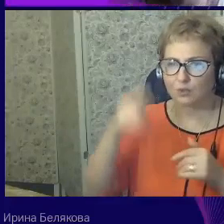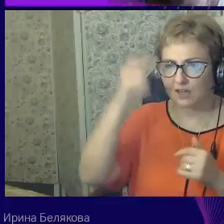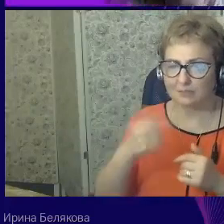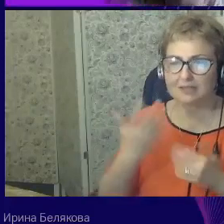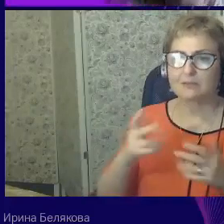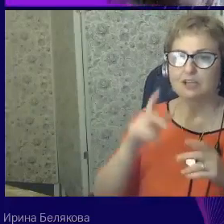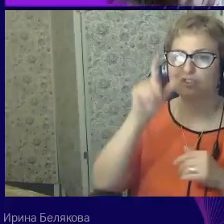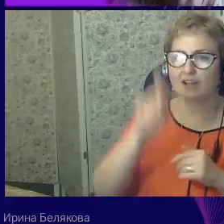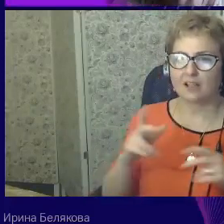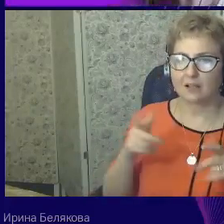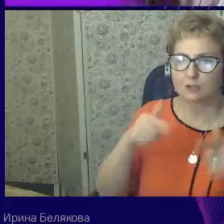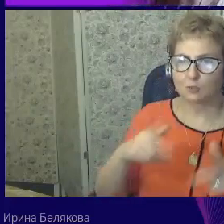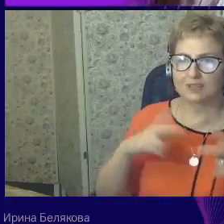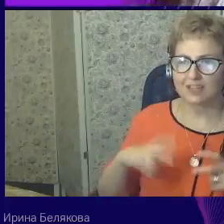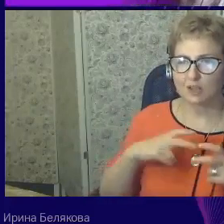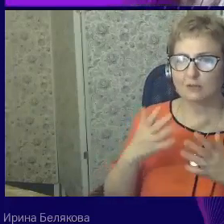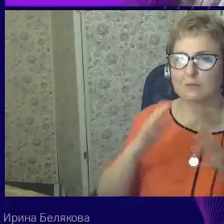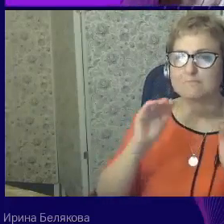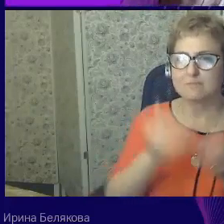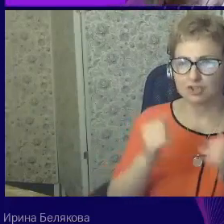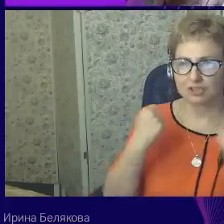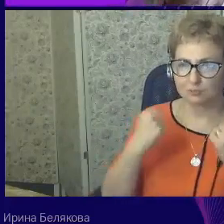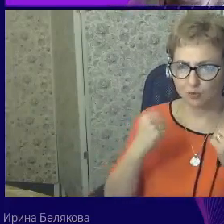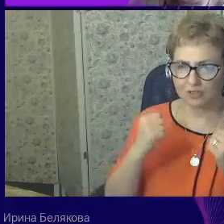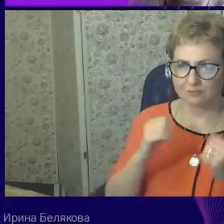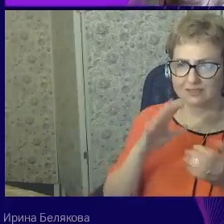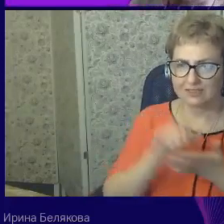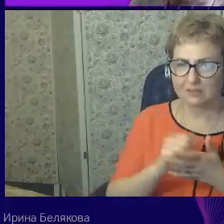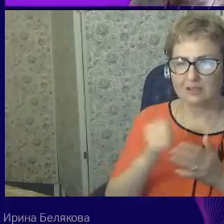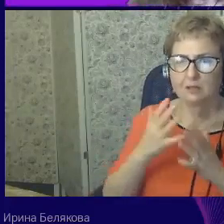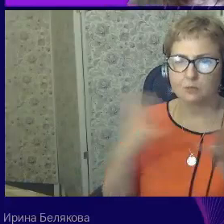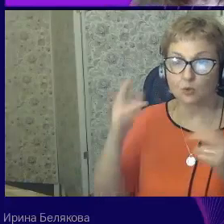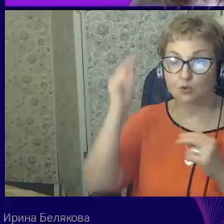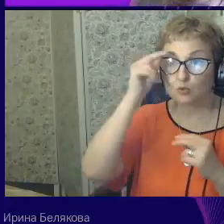сейчас будем заниматься меньше спортом и больше учебой. Вот. Но